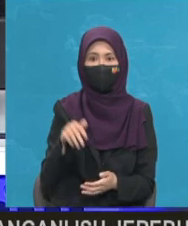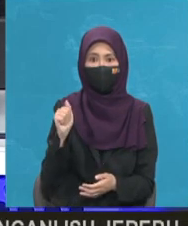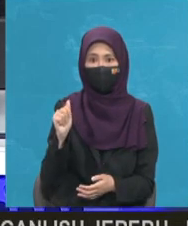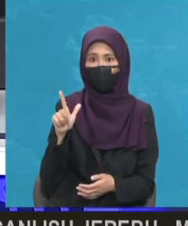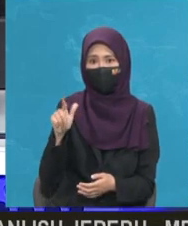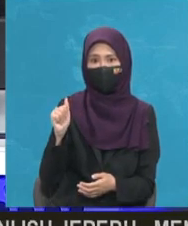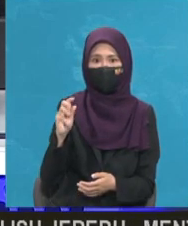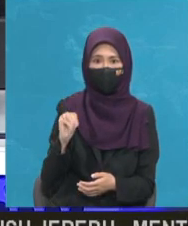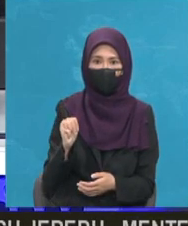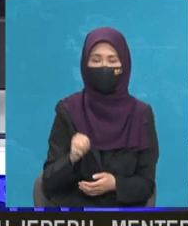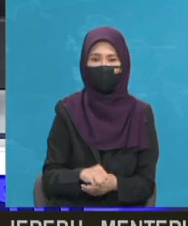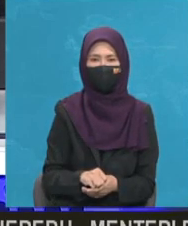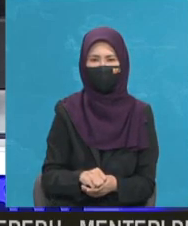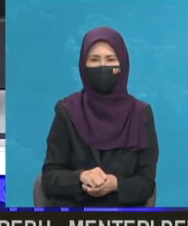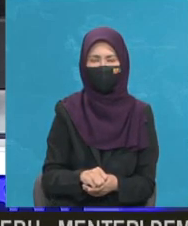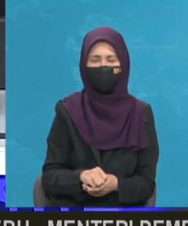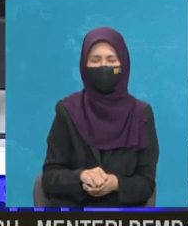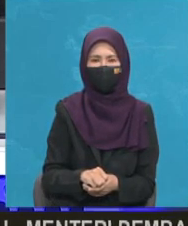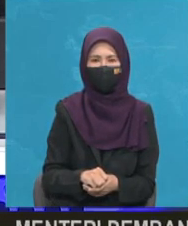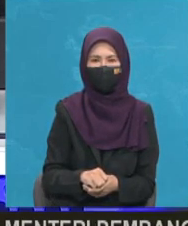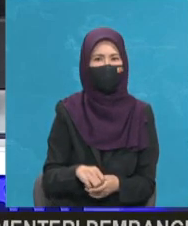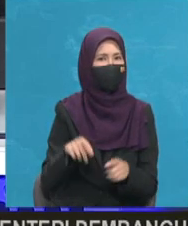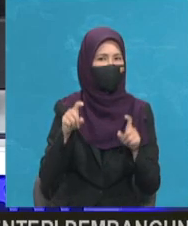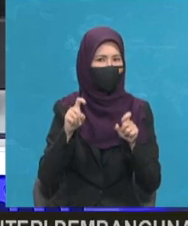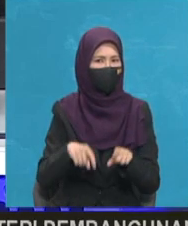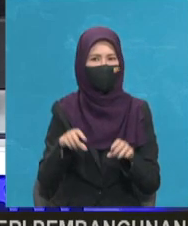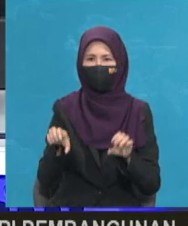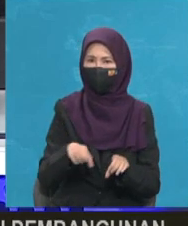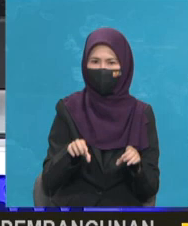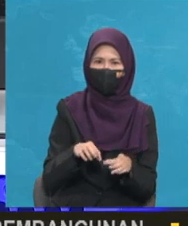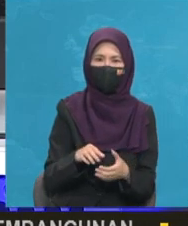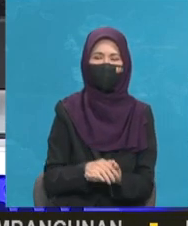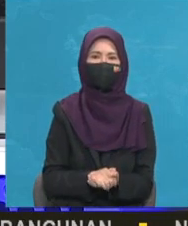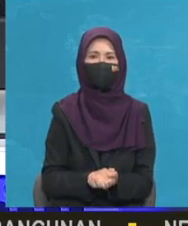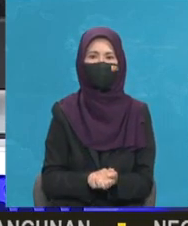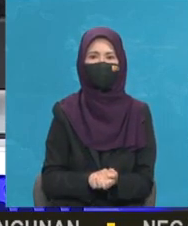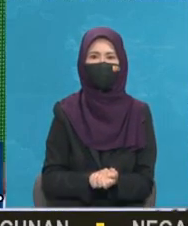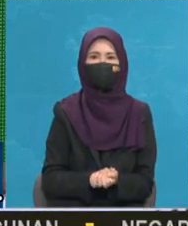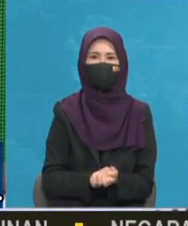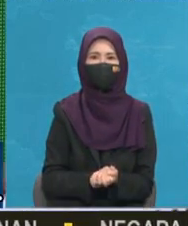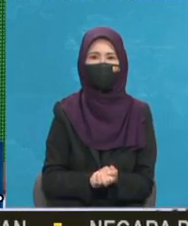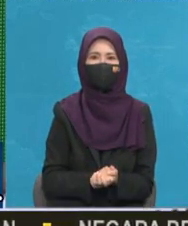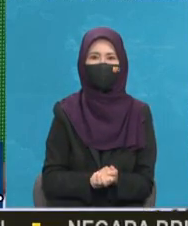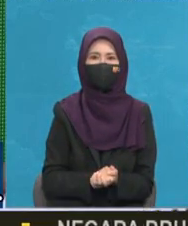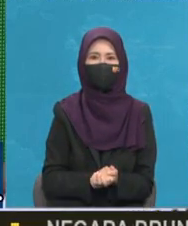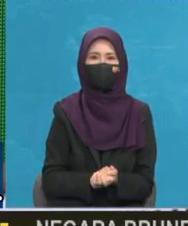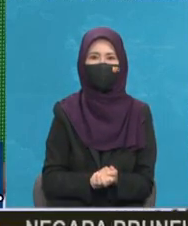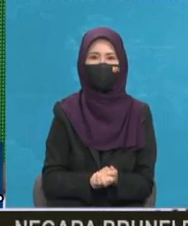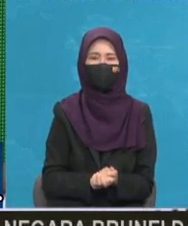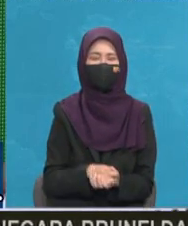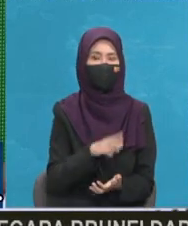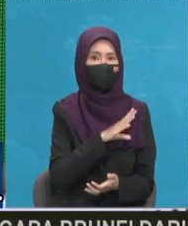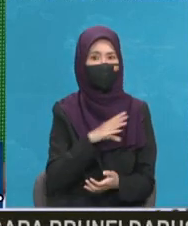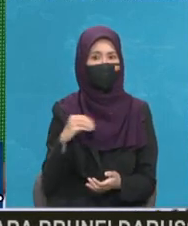mengelak jeruk justru ia memerlukan Tindakan kolektif steam commitment and